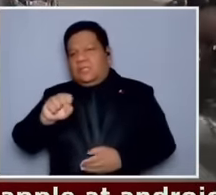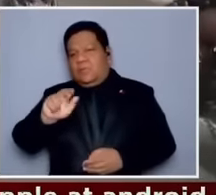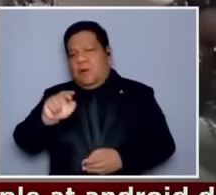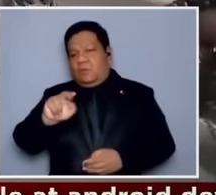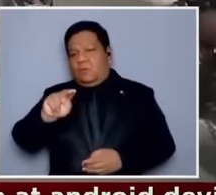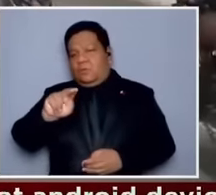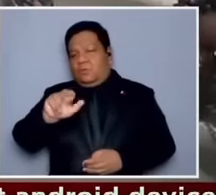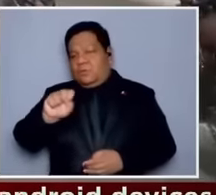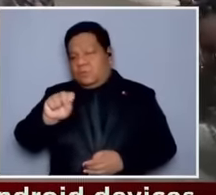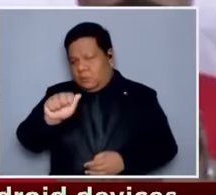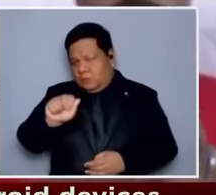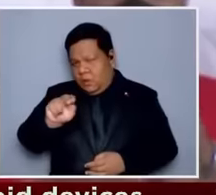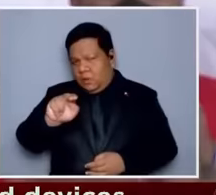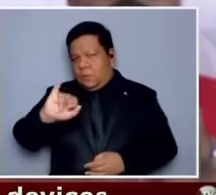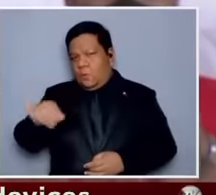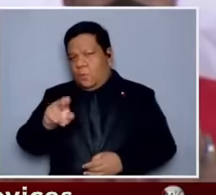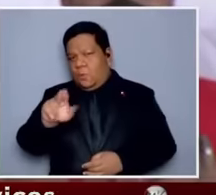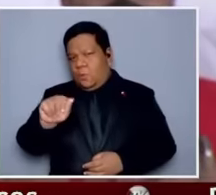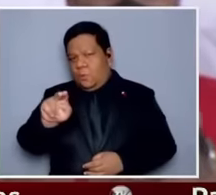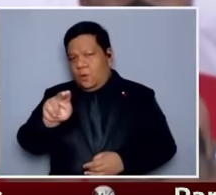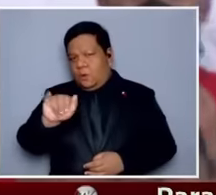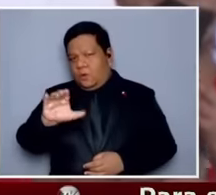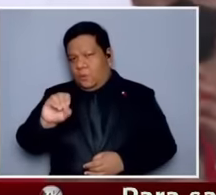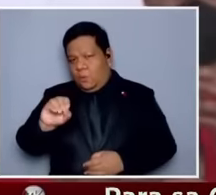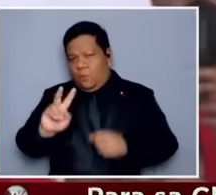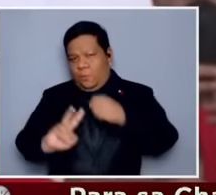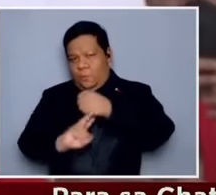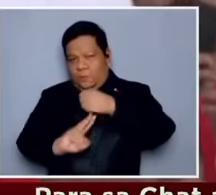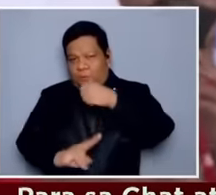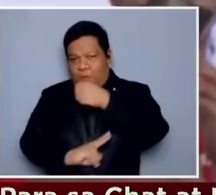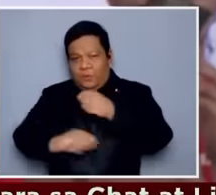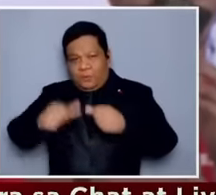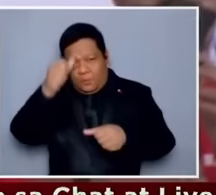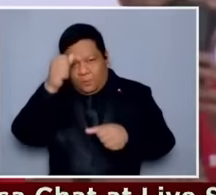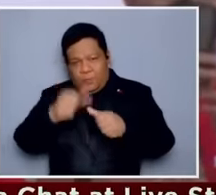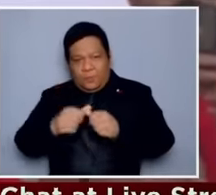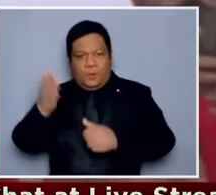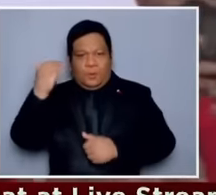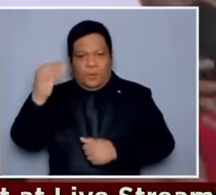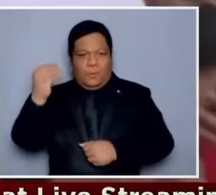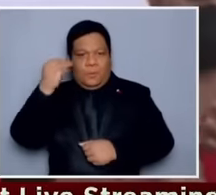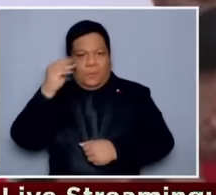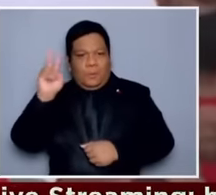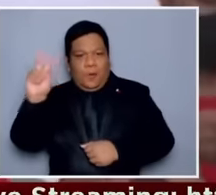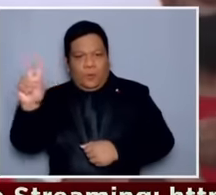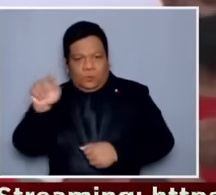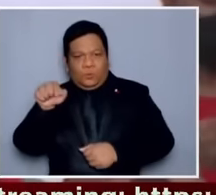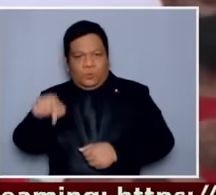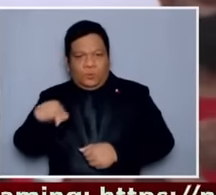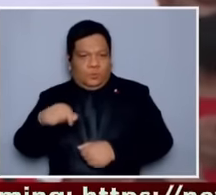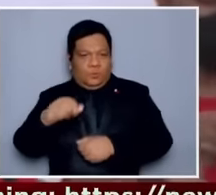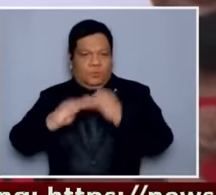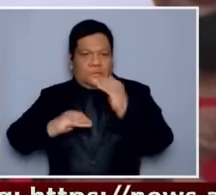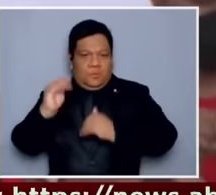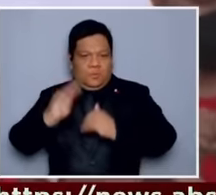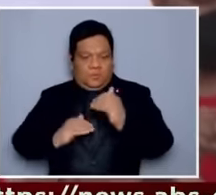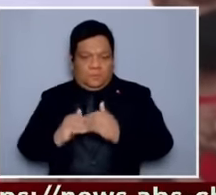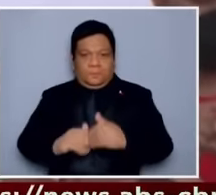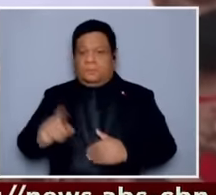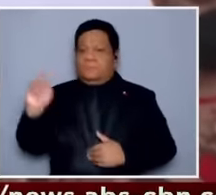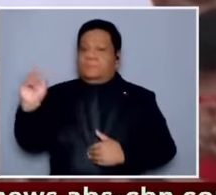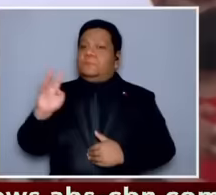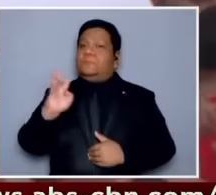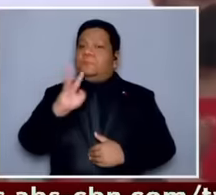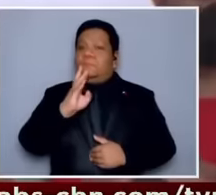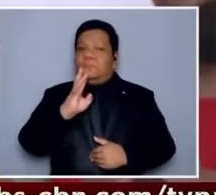Pangulong Ferdinand Marcos. Napakagandang pangyayari ito dahil ang pagsasama ng isang Marcos